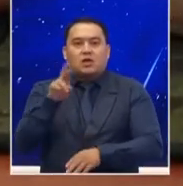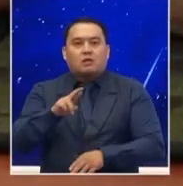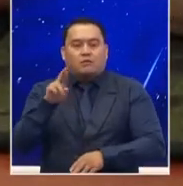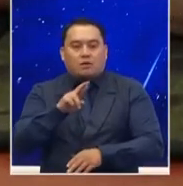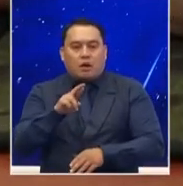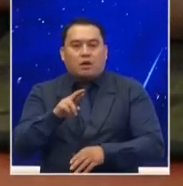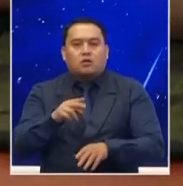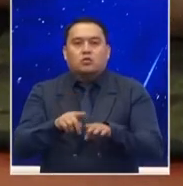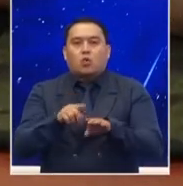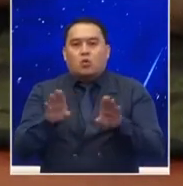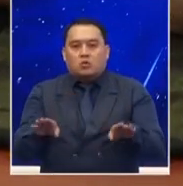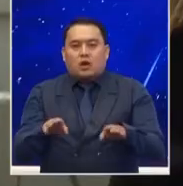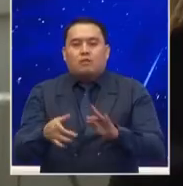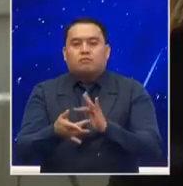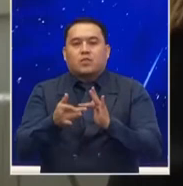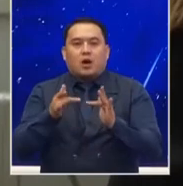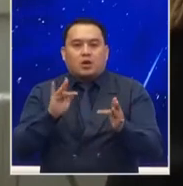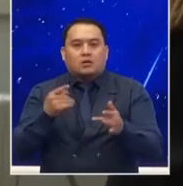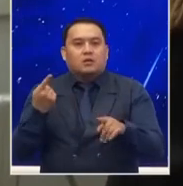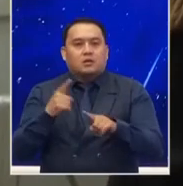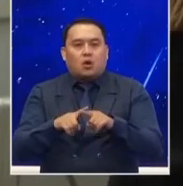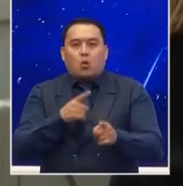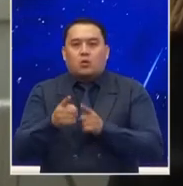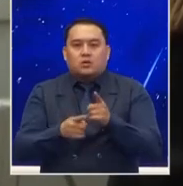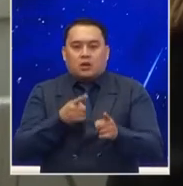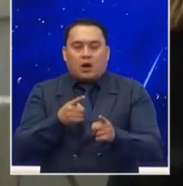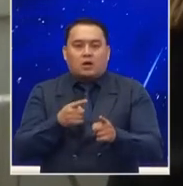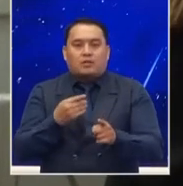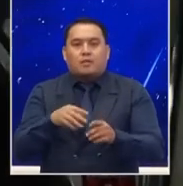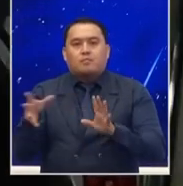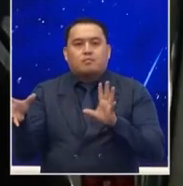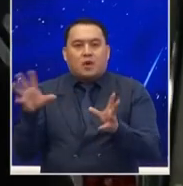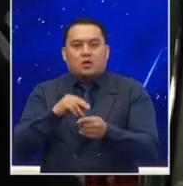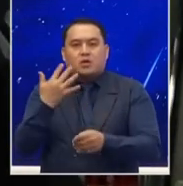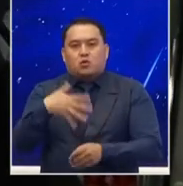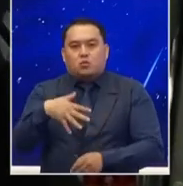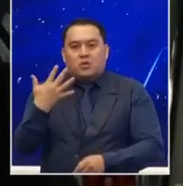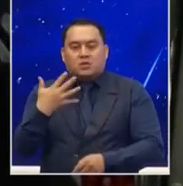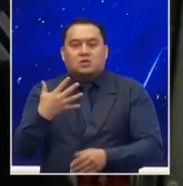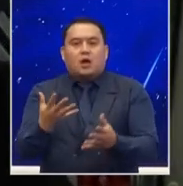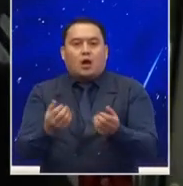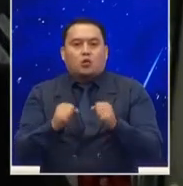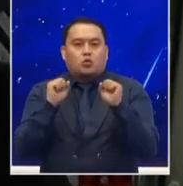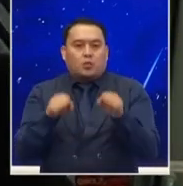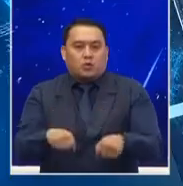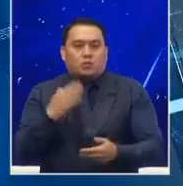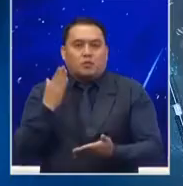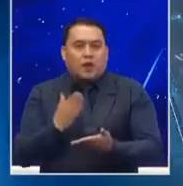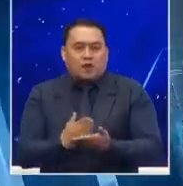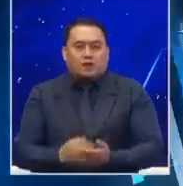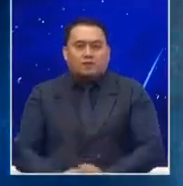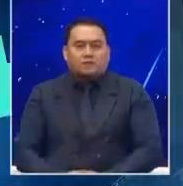бастап, атаулы цифрлы портал арқылы техникалық оңалту құралдарының барлық 55 түрін алуға мүмкіндік болады.